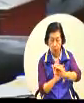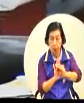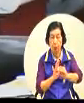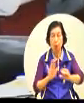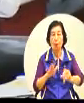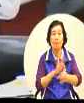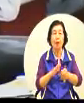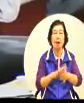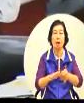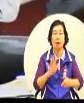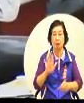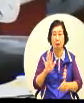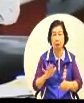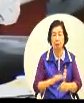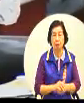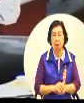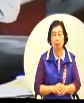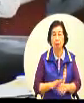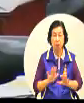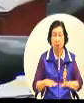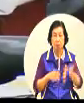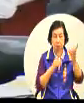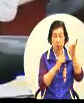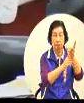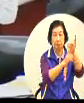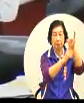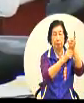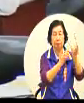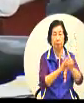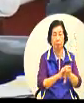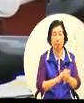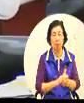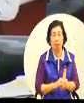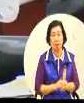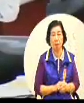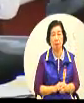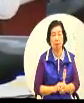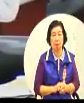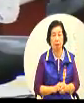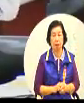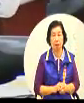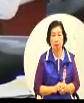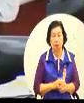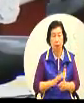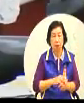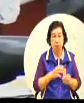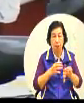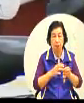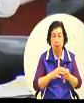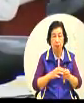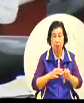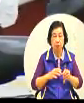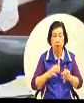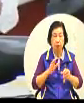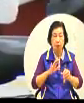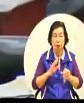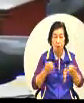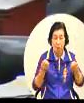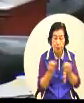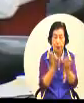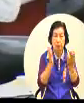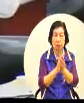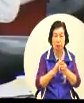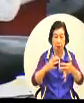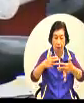然上帝已经让他举办了八八风灾自然